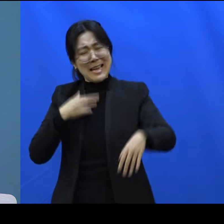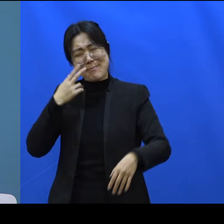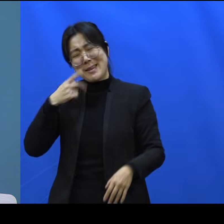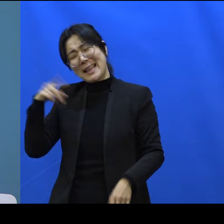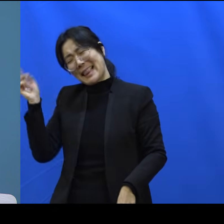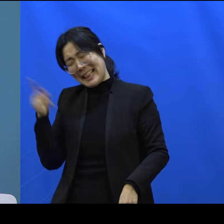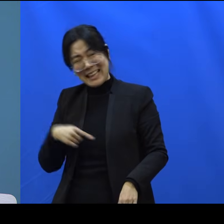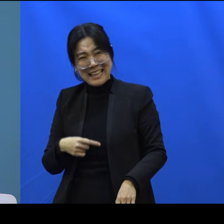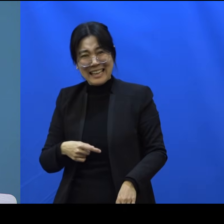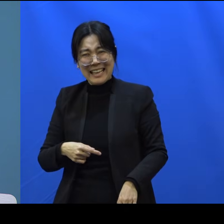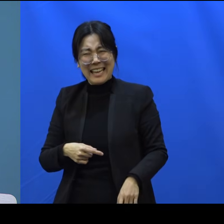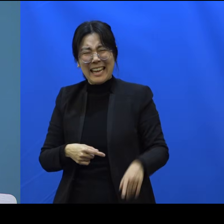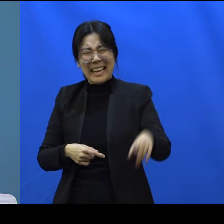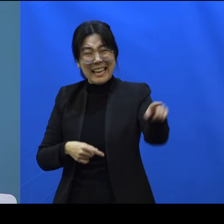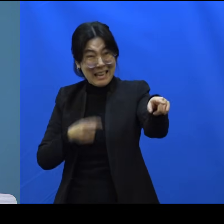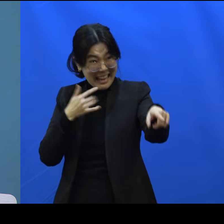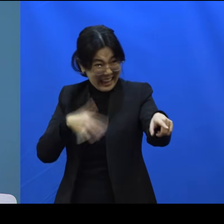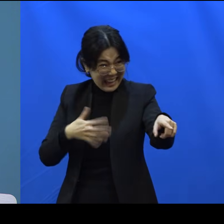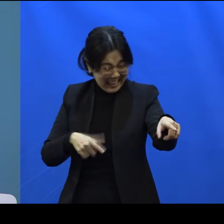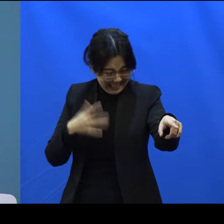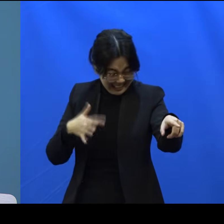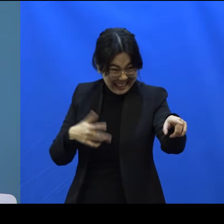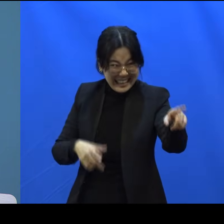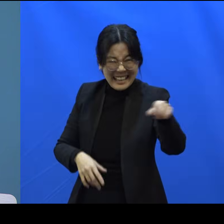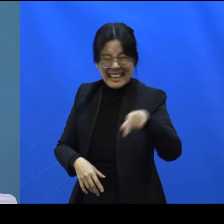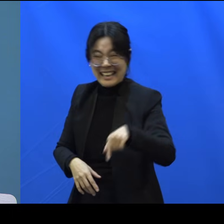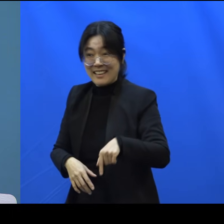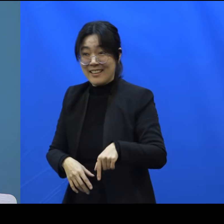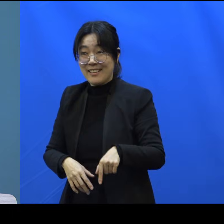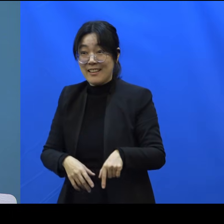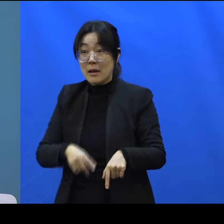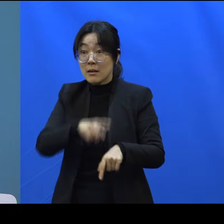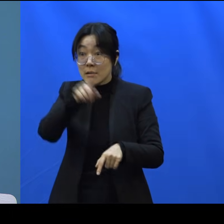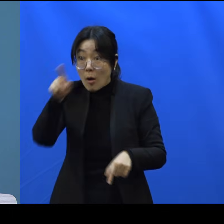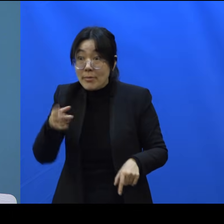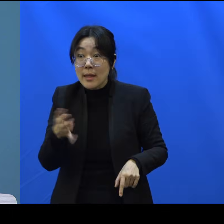온 거예요. 이게 유럽 여행 갔다 온 거하고 게임이 안 돼요.